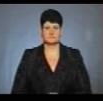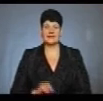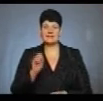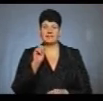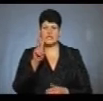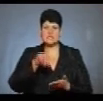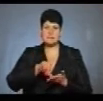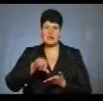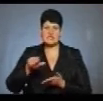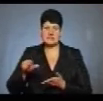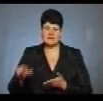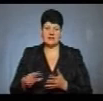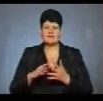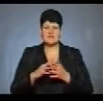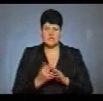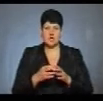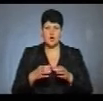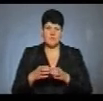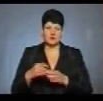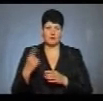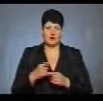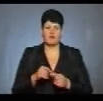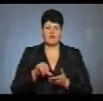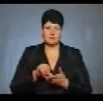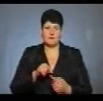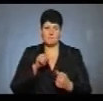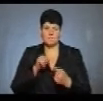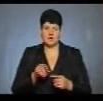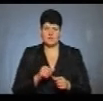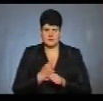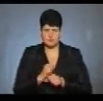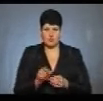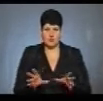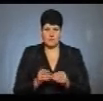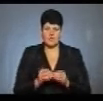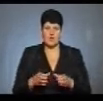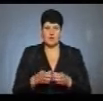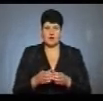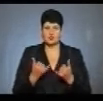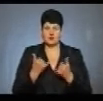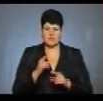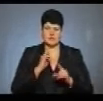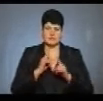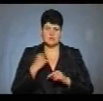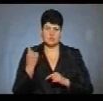Дванадцять представників сіл і громад області виступили проти примусового об'єднання громад сьогодні під час сесії